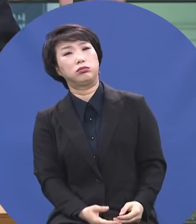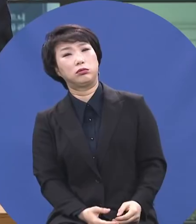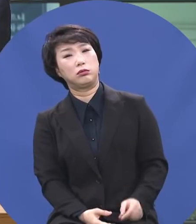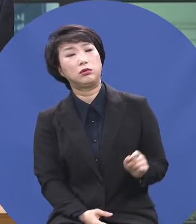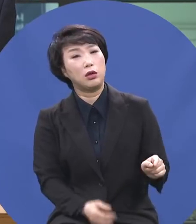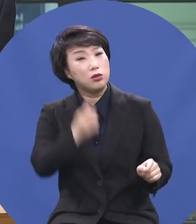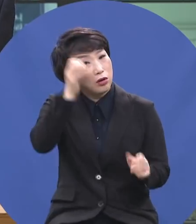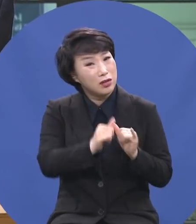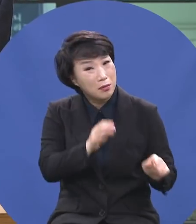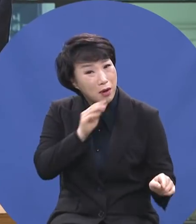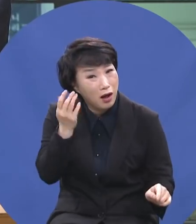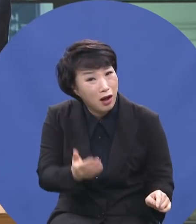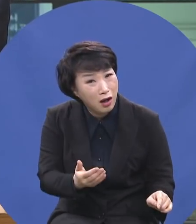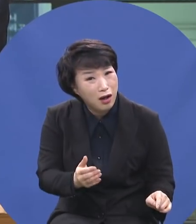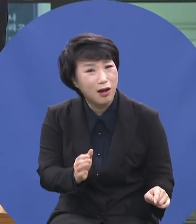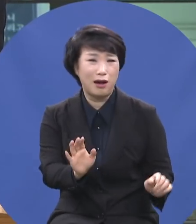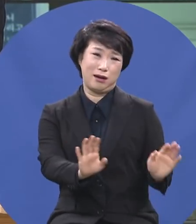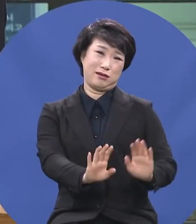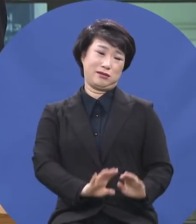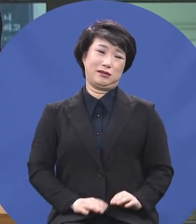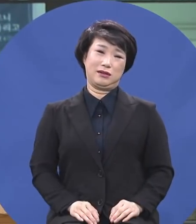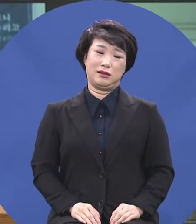무슨 영적인 사람입니까?